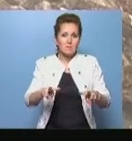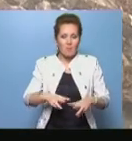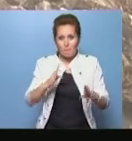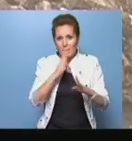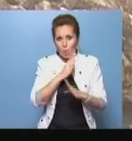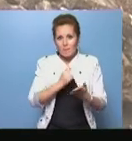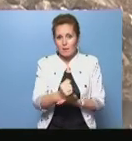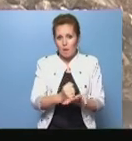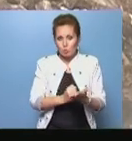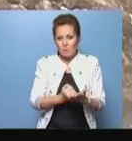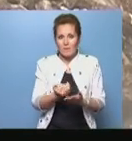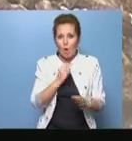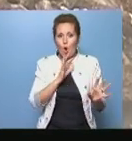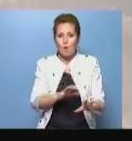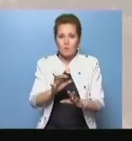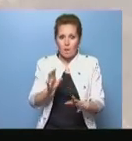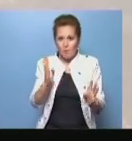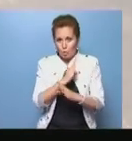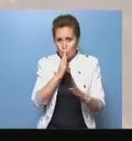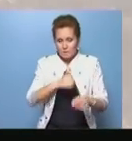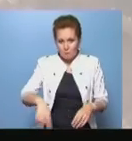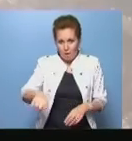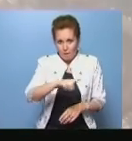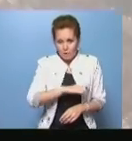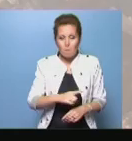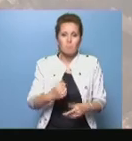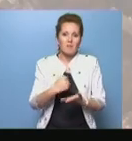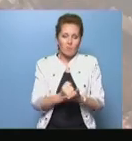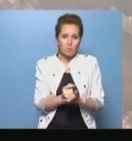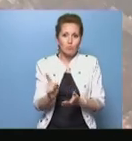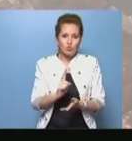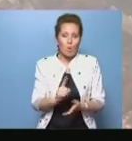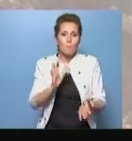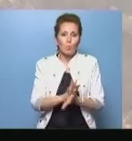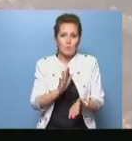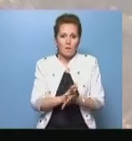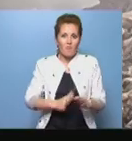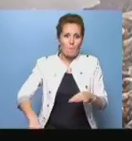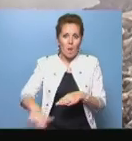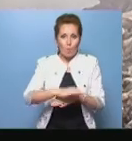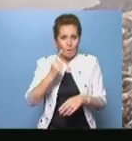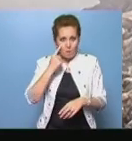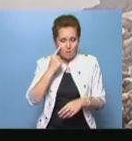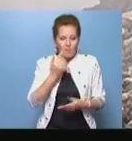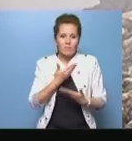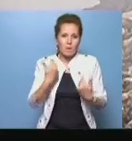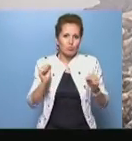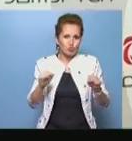и охраны окружающей среды подтвердили, что у мусорного полигона Глазова фактически нет шансов получить новую